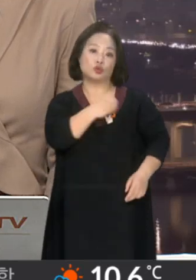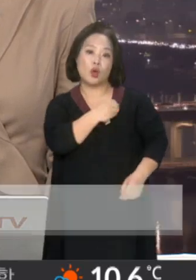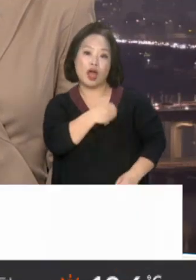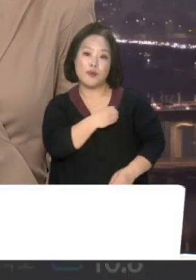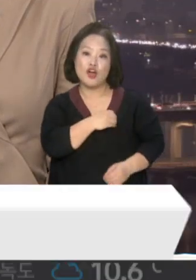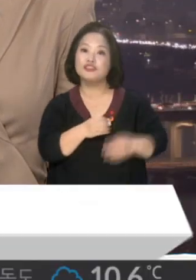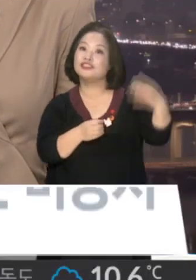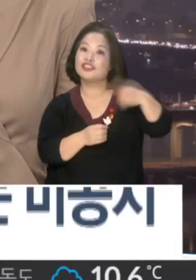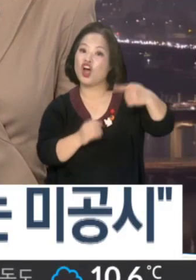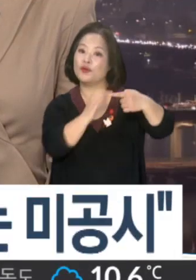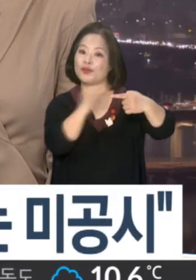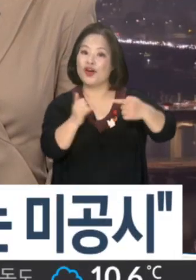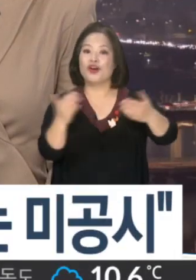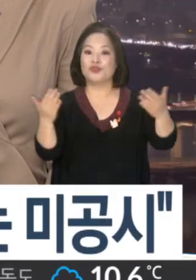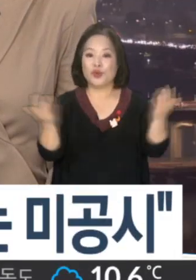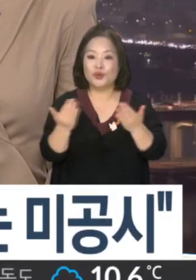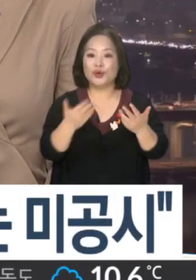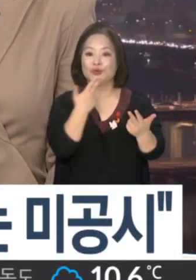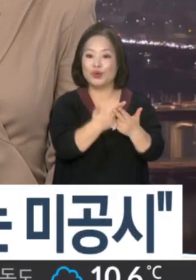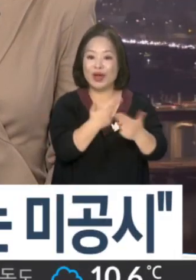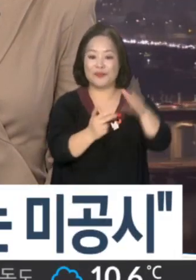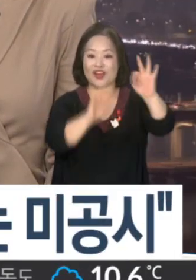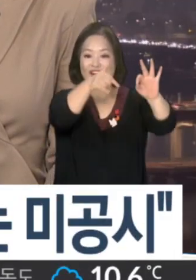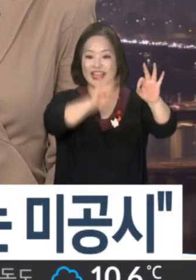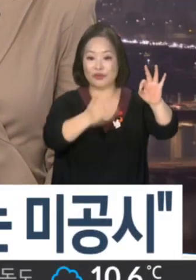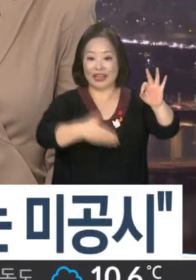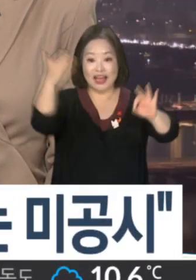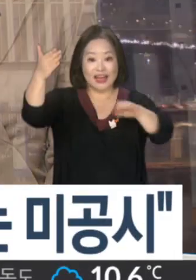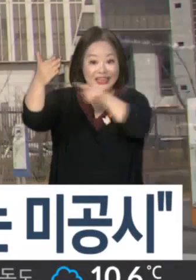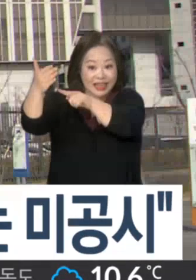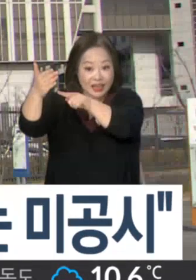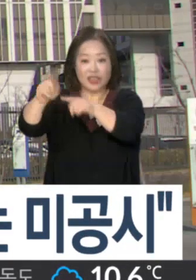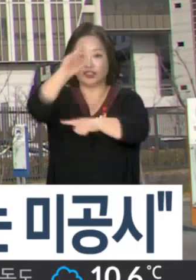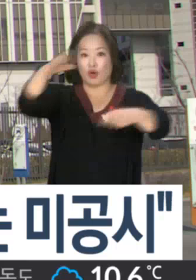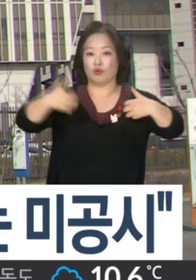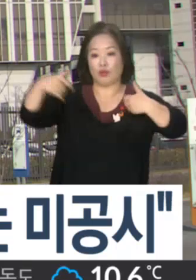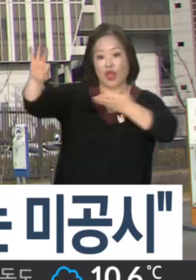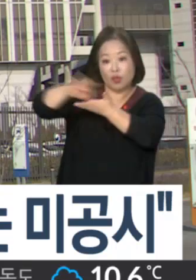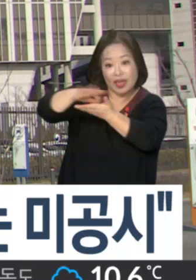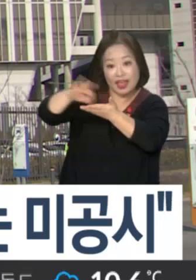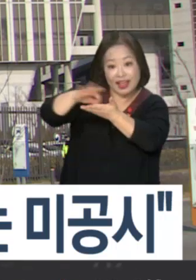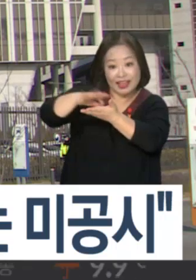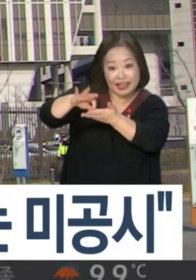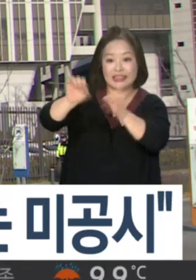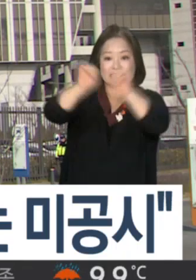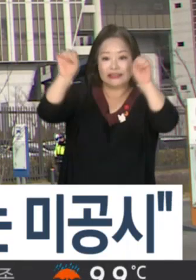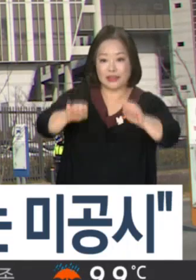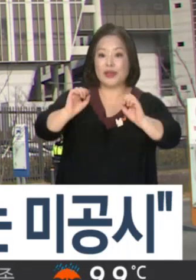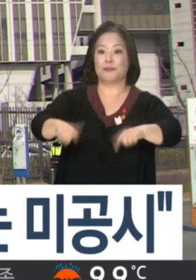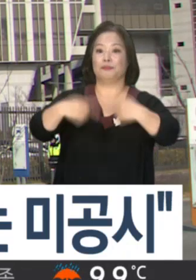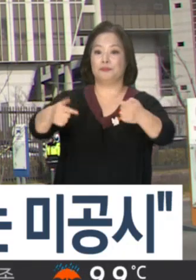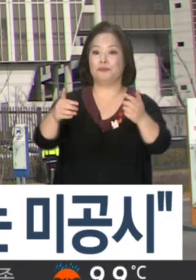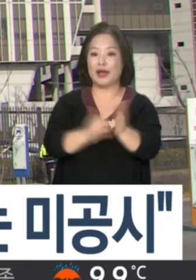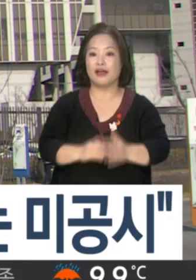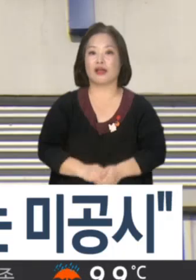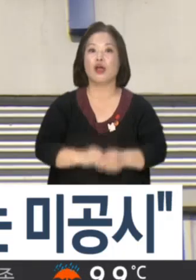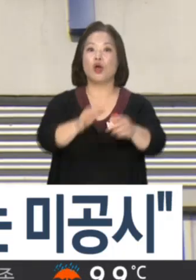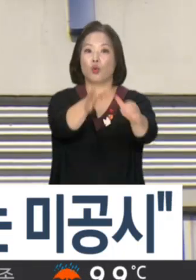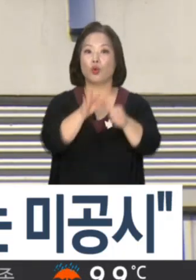조합원 1천명이 넘는 노동조합 열곳 중 아홉 곳이 정부의 회계 공수에 참여한 것으로 집계됐습니다